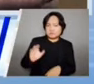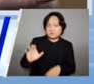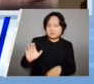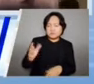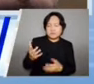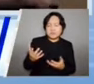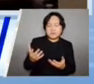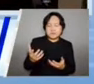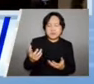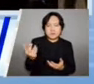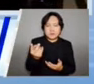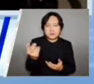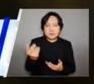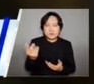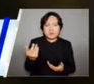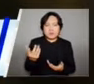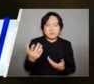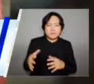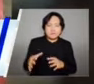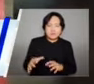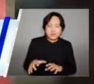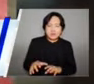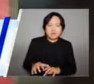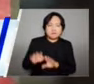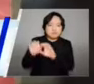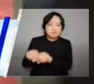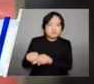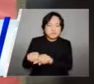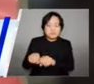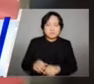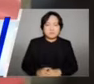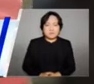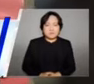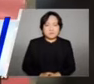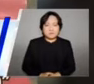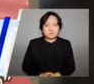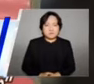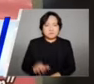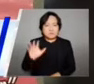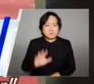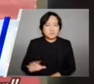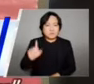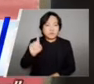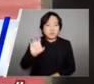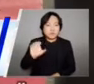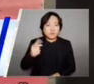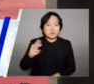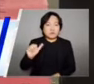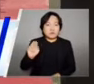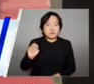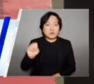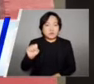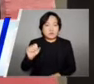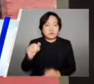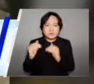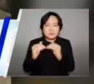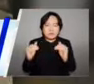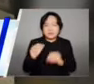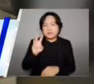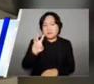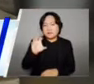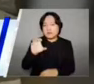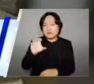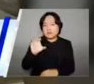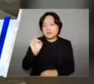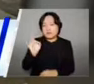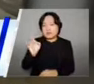pareho silang nalambat itong ating mga operatiba. 100 grams na may street value na 680,000 pesos ang nasabat sa